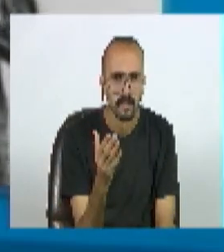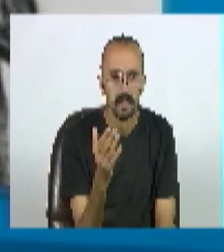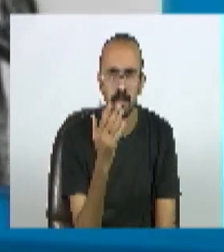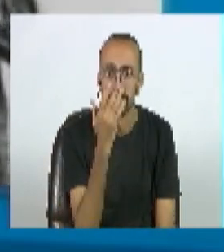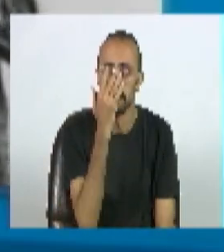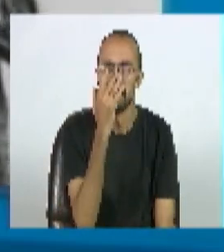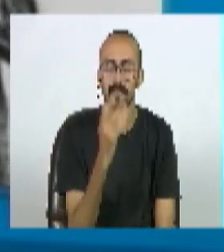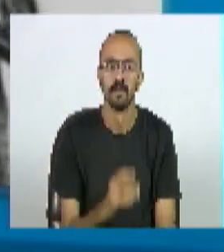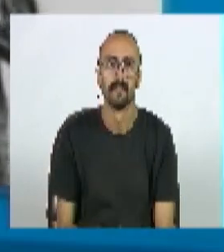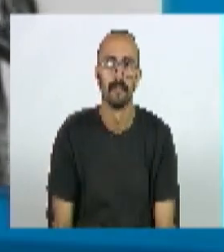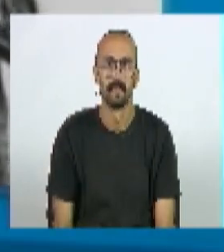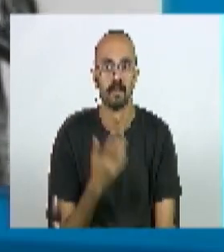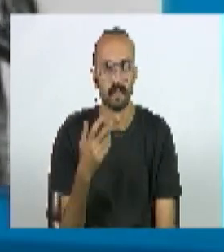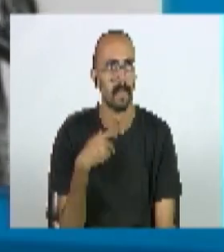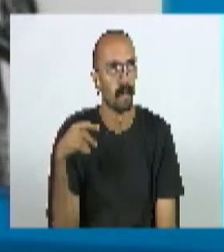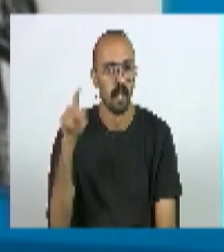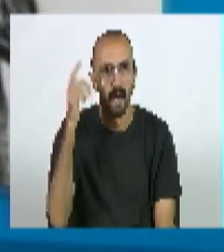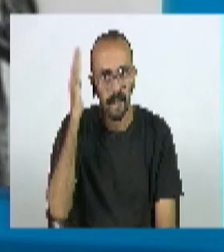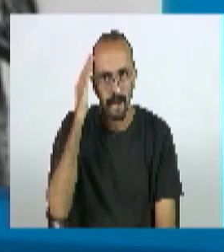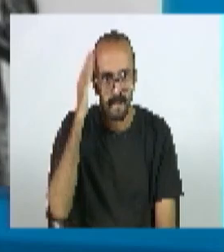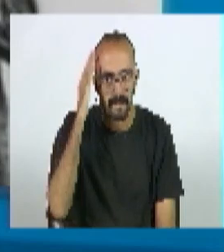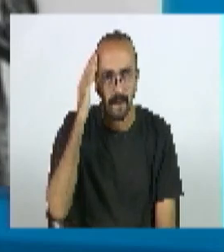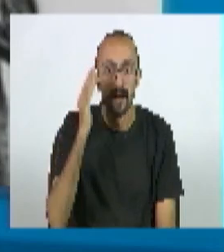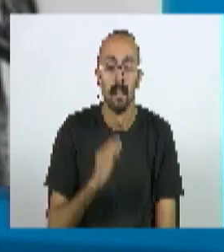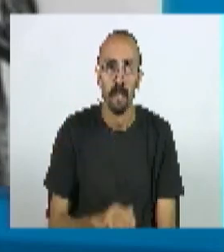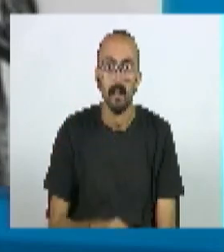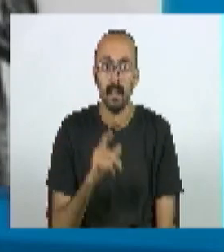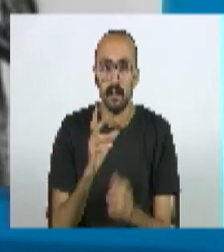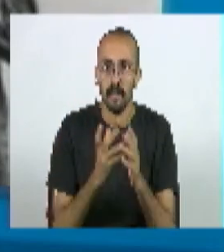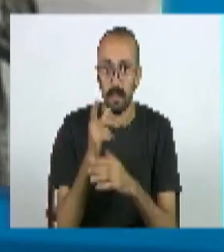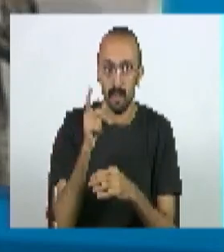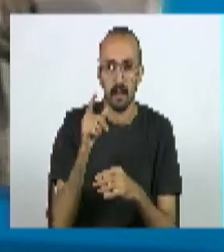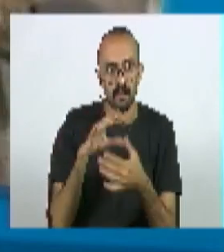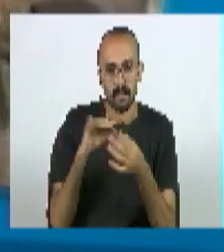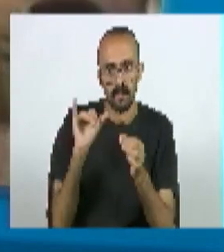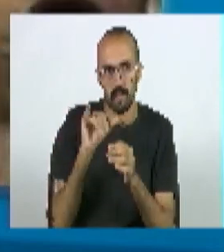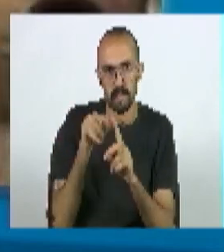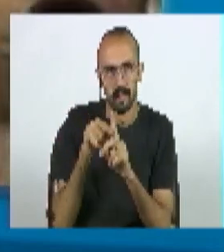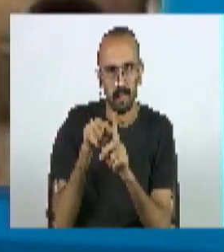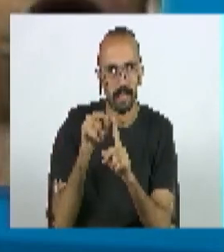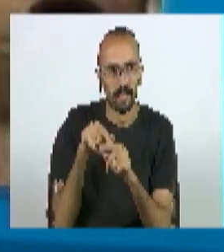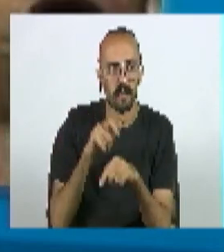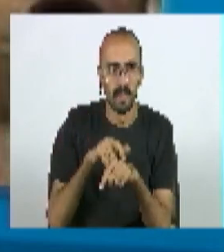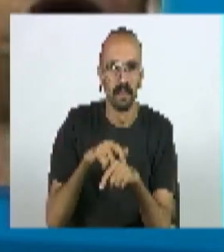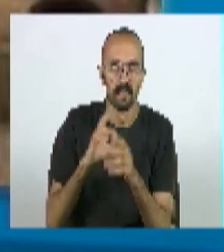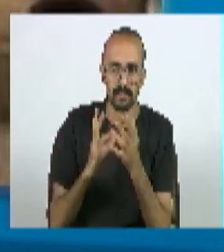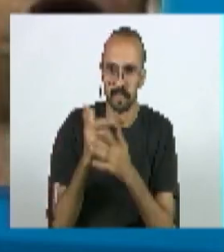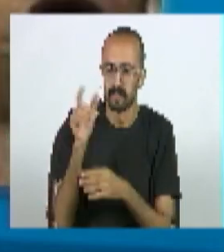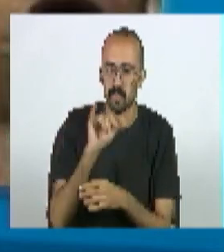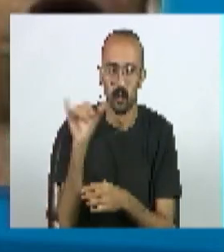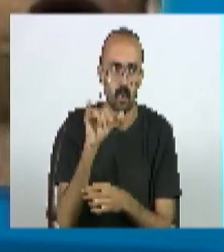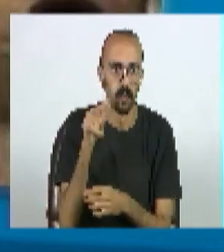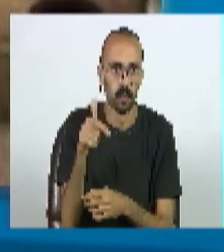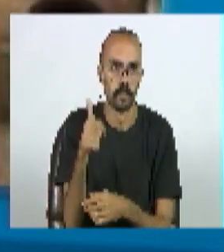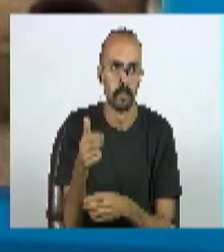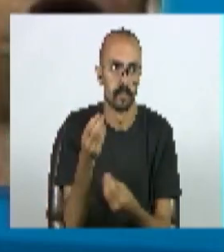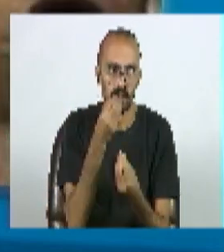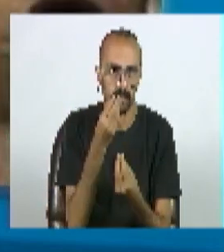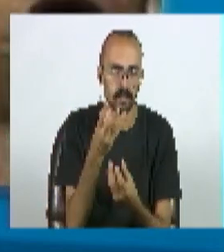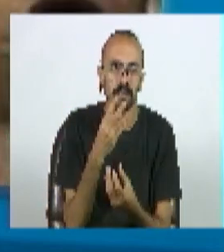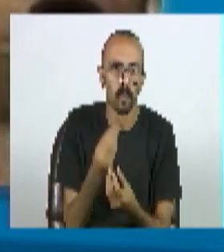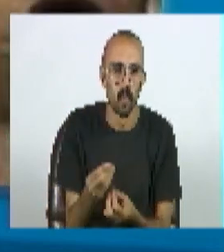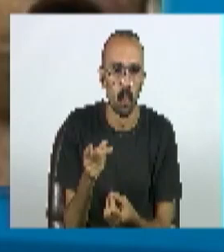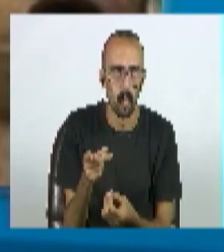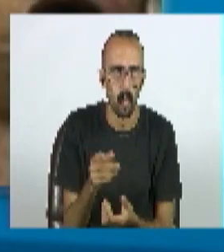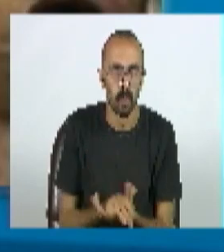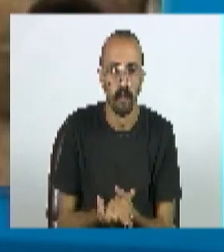وخارجها. وطبعا احنا عارفين النخيلة كان ليها أوضاع خاصة جدا في التنمية تحديدا.